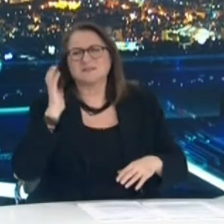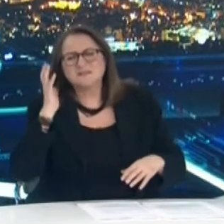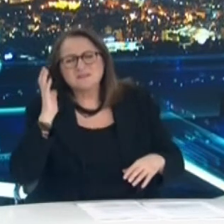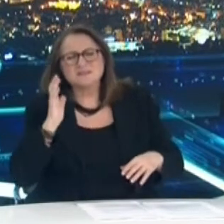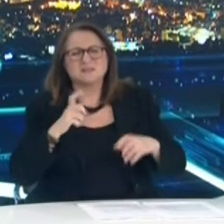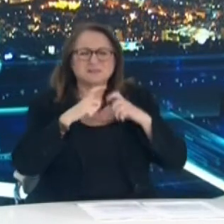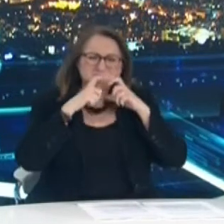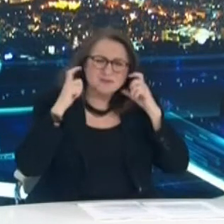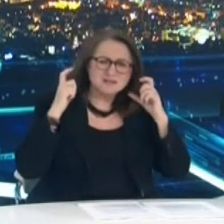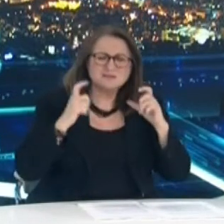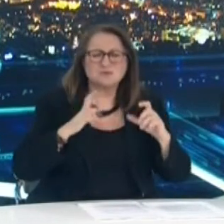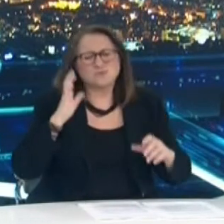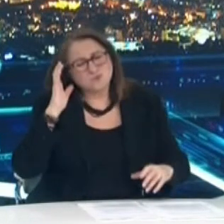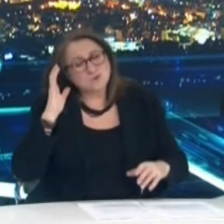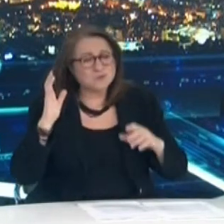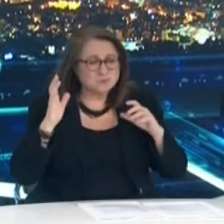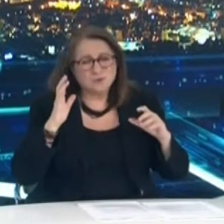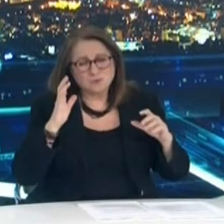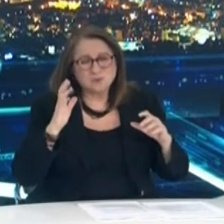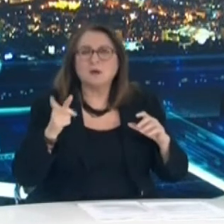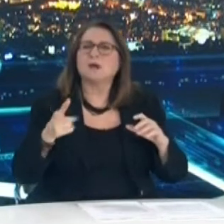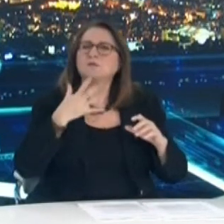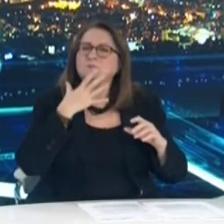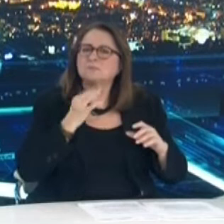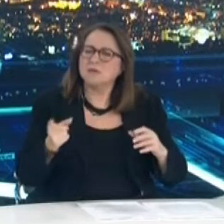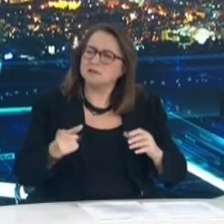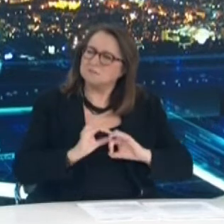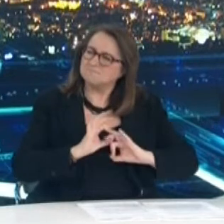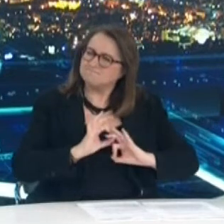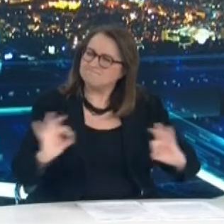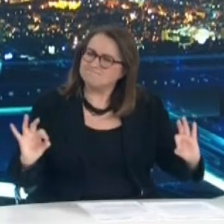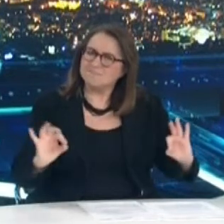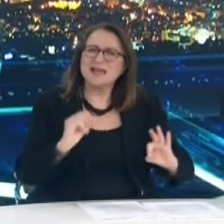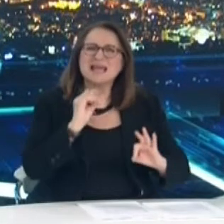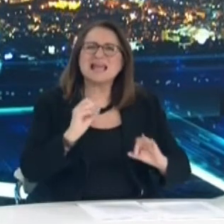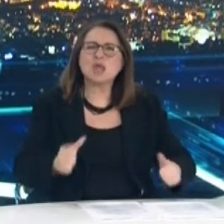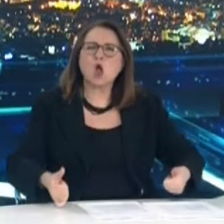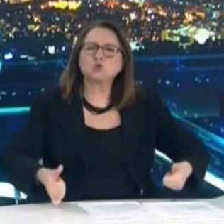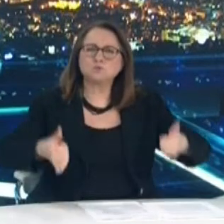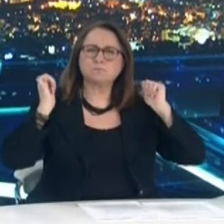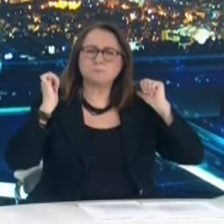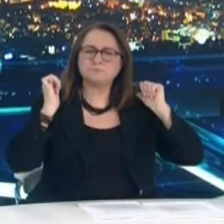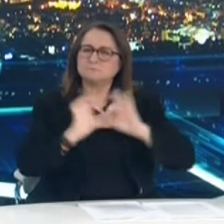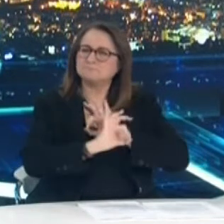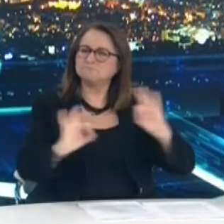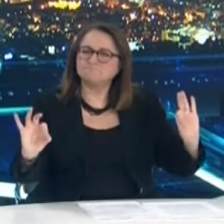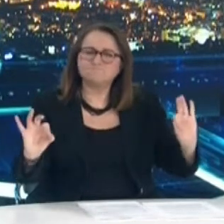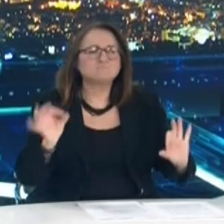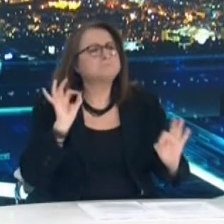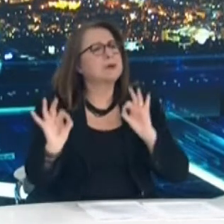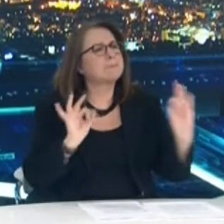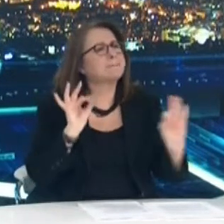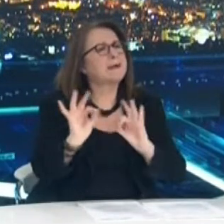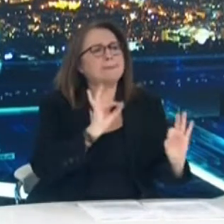τη χαλάρωση κάποιες μερίδες των συνανθρώπων μας που κουράστηκαν να προσέχουν, να ζουν υπό περιορισμό και να είναι μακριά από τους φίλους τους, είχε